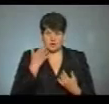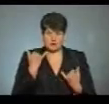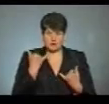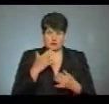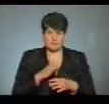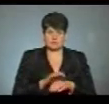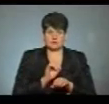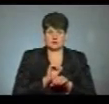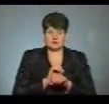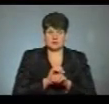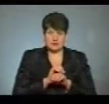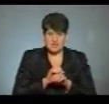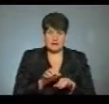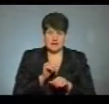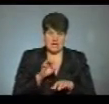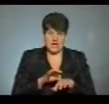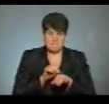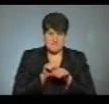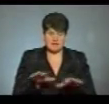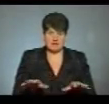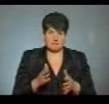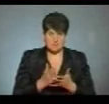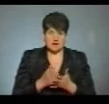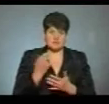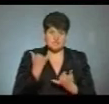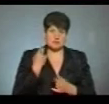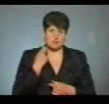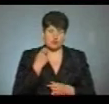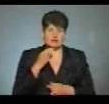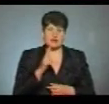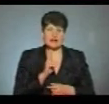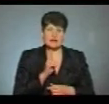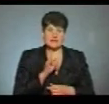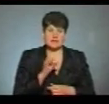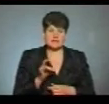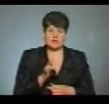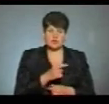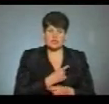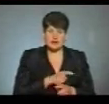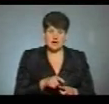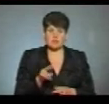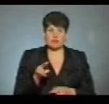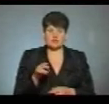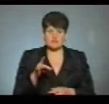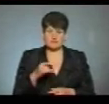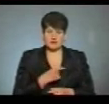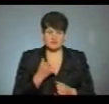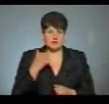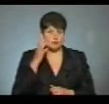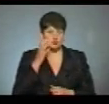вже маємо заборгованість, так, безпосередньо в Почаївській, в Кременецькій районній лікарні, нам про це повідомили, але давайте перше